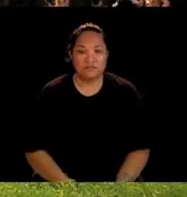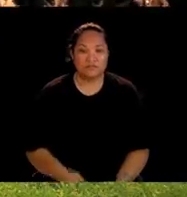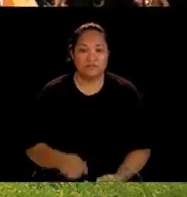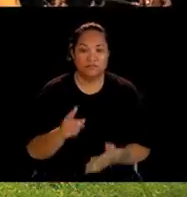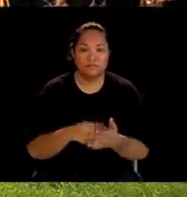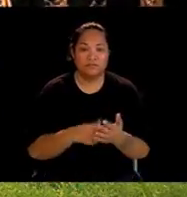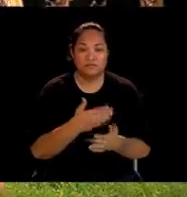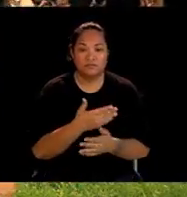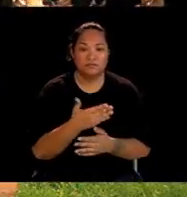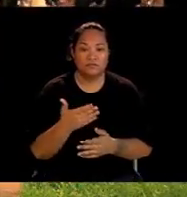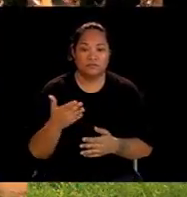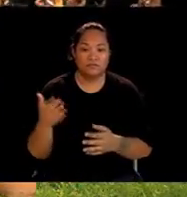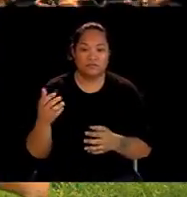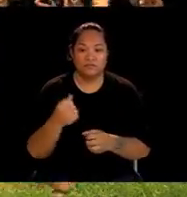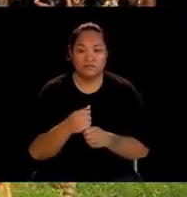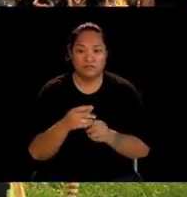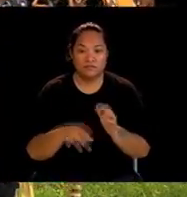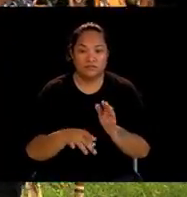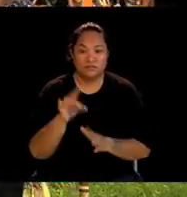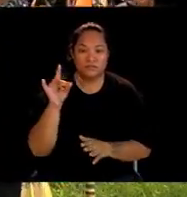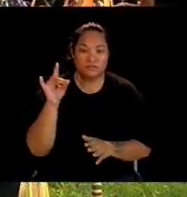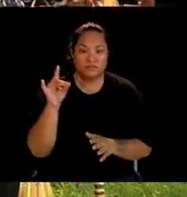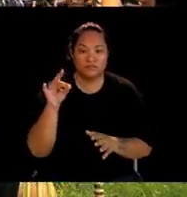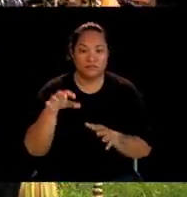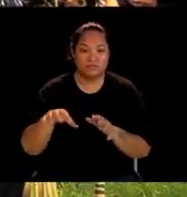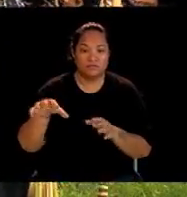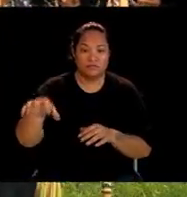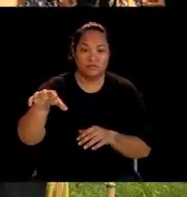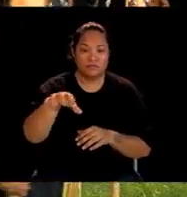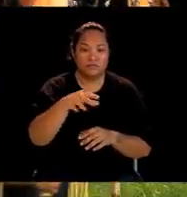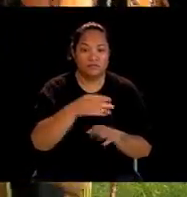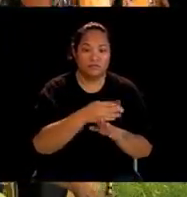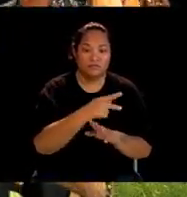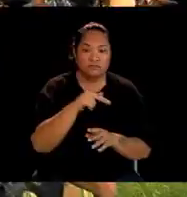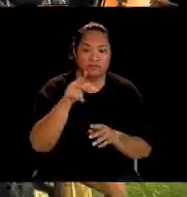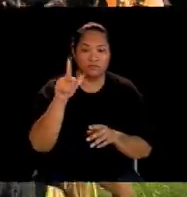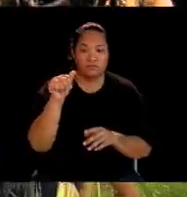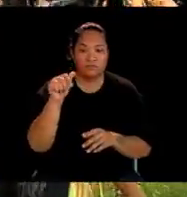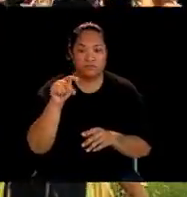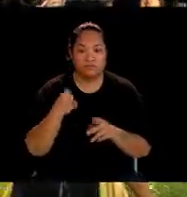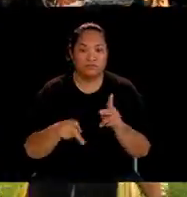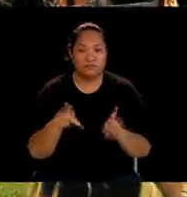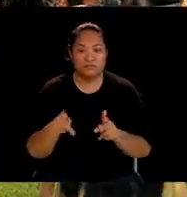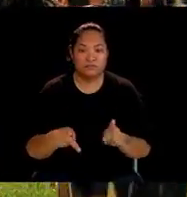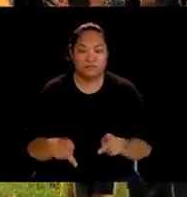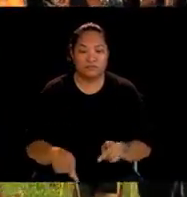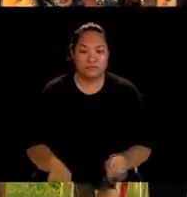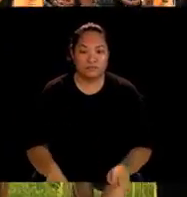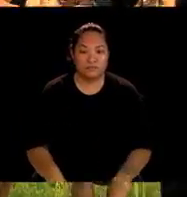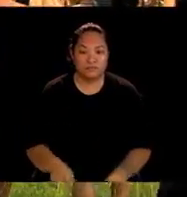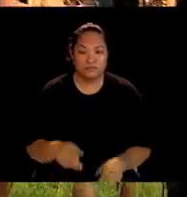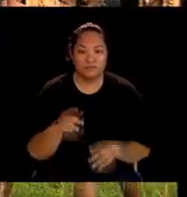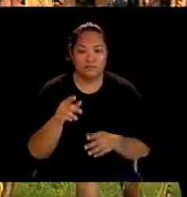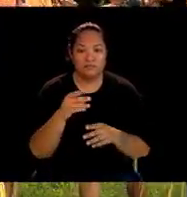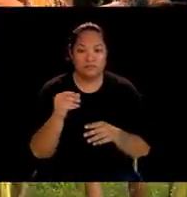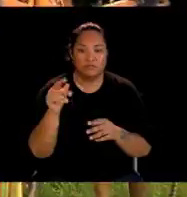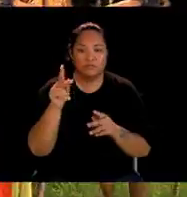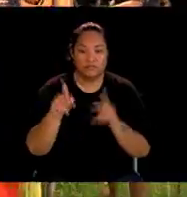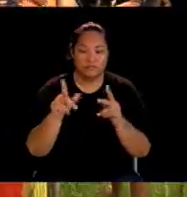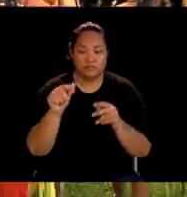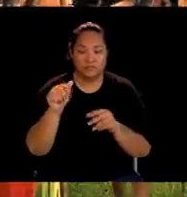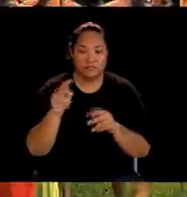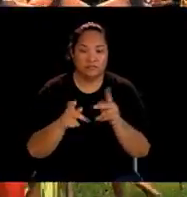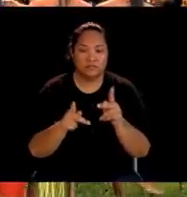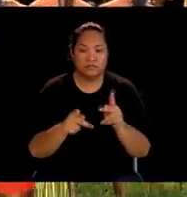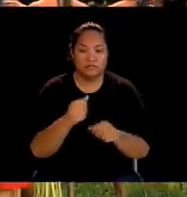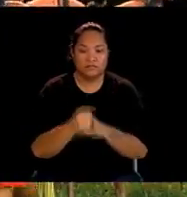Hafa siha na gwinaha, man masoda gi ifansagadan i manauto motna, dyan i manauto Latte, gi